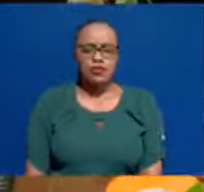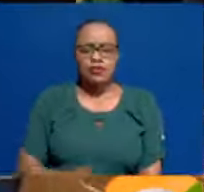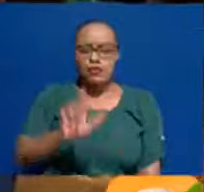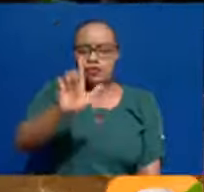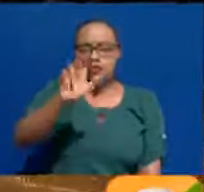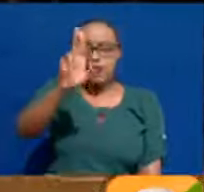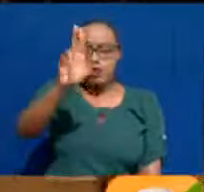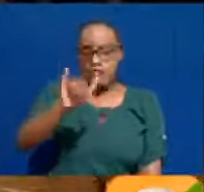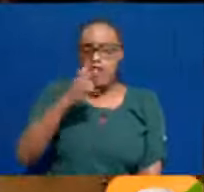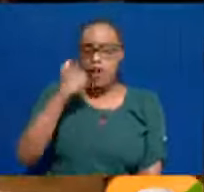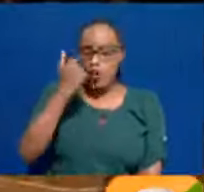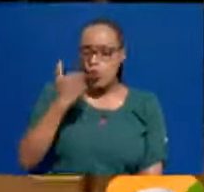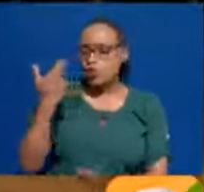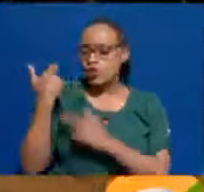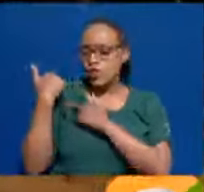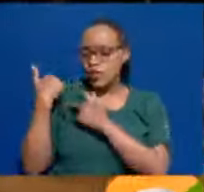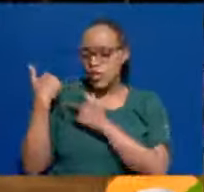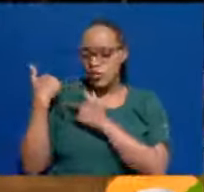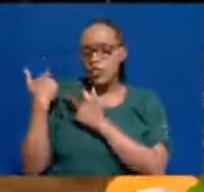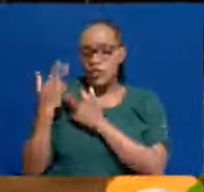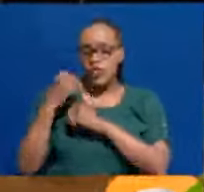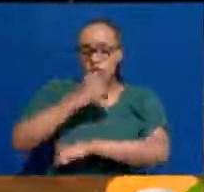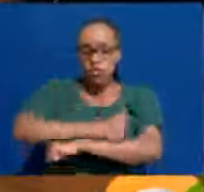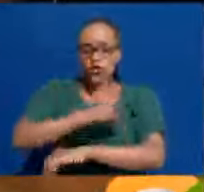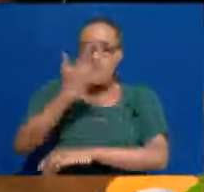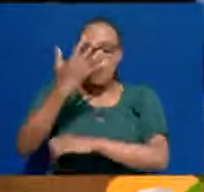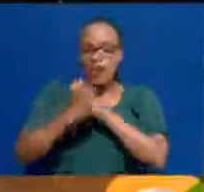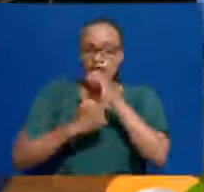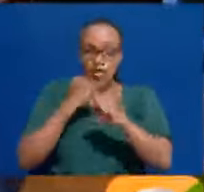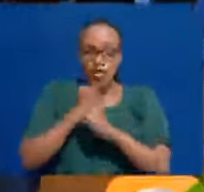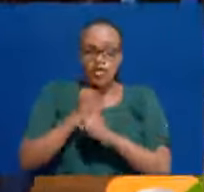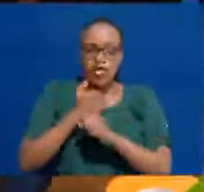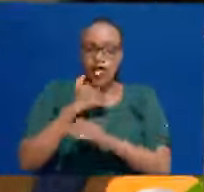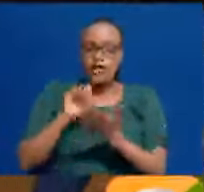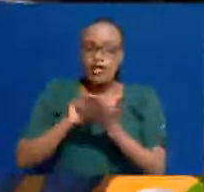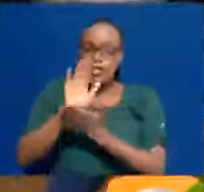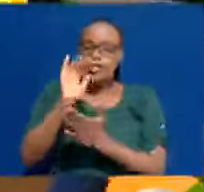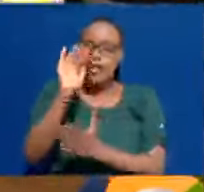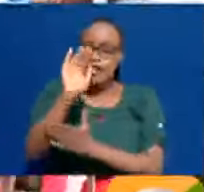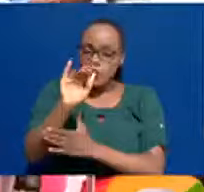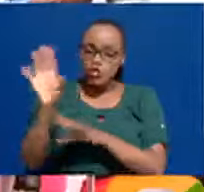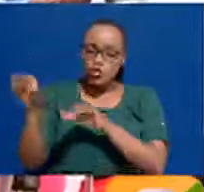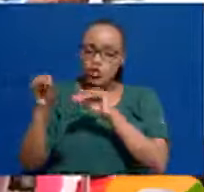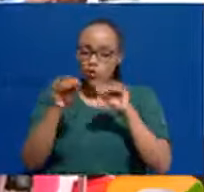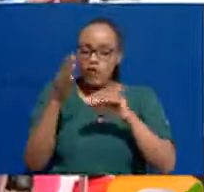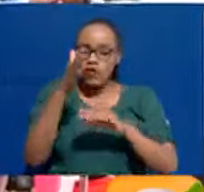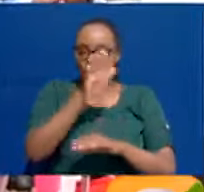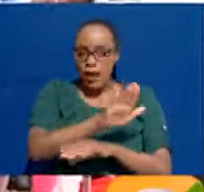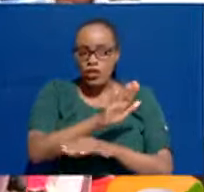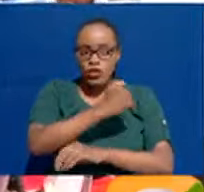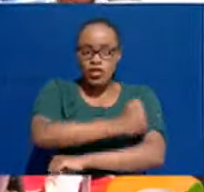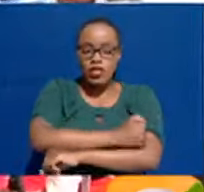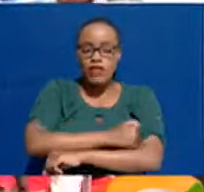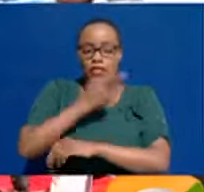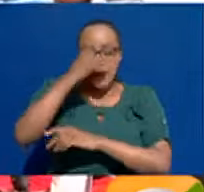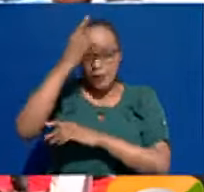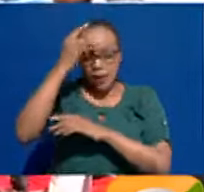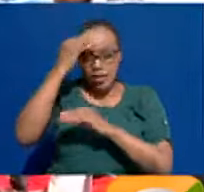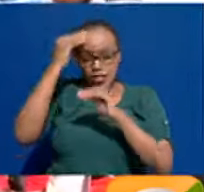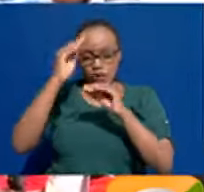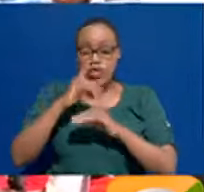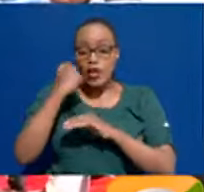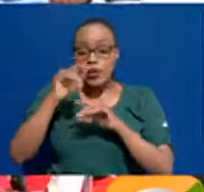Lucy Nderitu, ambaye amesimamia shule hii kwa miaka mitano, alikuwa ametuma ombi la kuhamishwa, lakini wazazi na wanafunzi ambao wengi